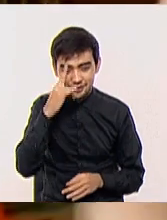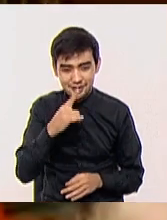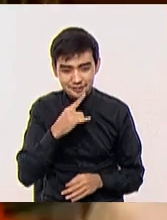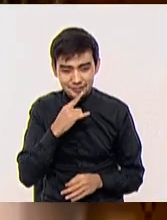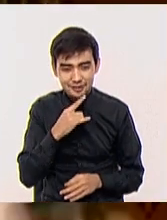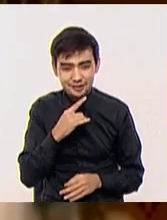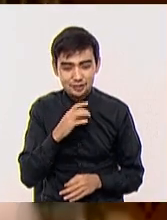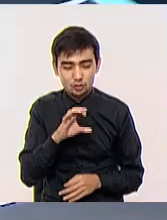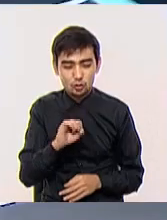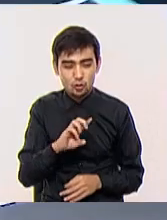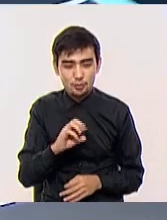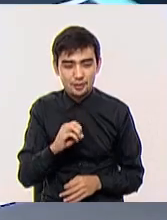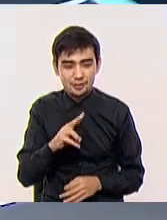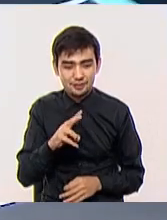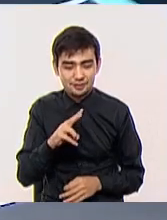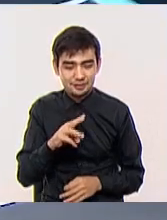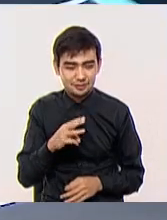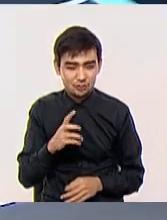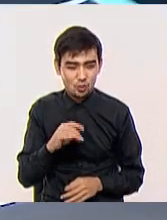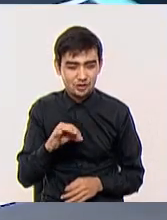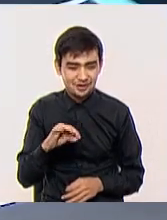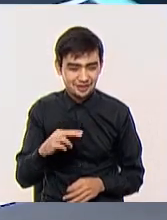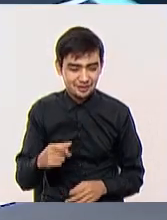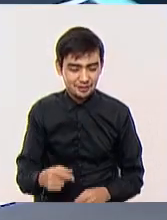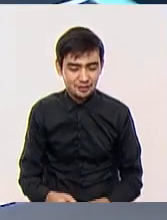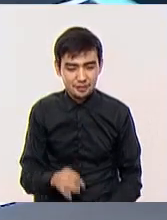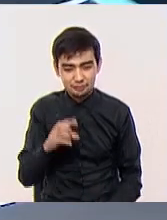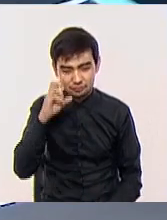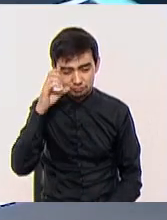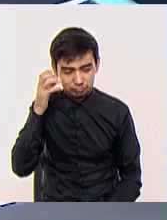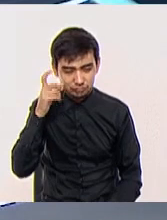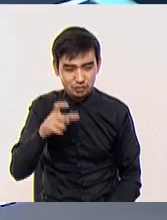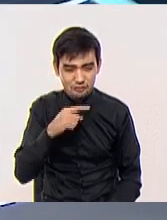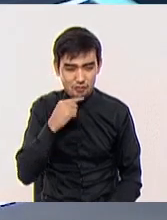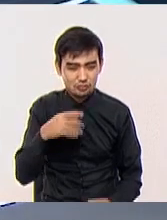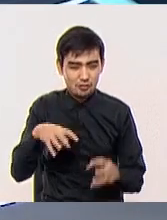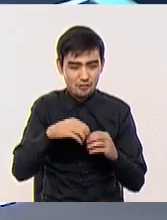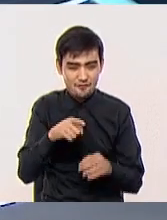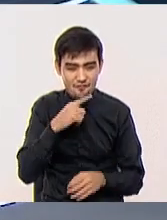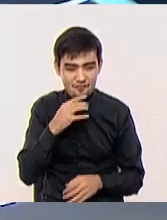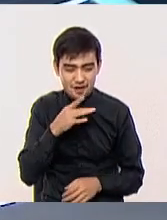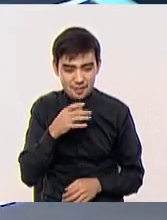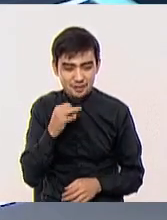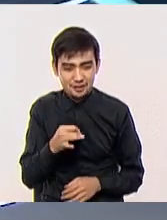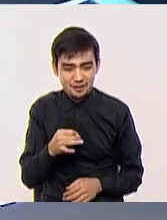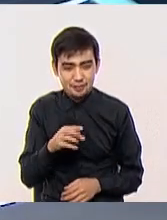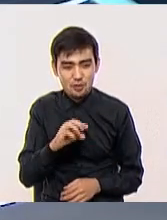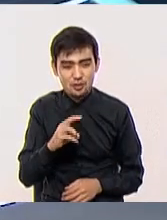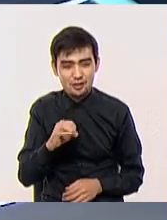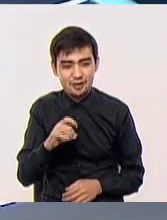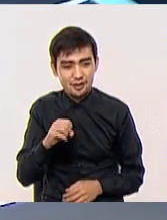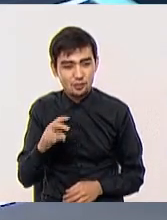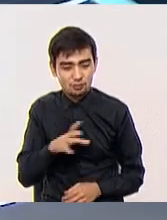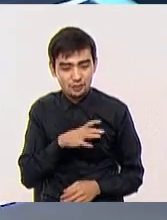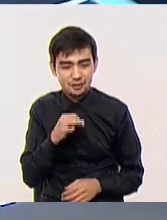казахской субъектности. Вот вы говорите, Букиханов политик всероссийского масштаба того времени. А в каких его действиях